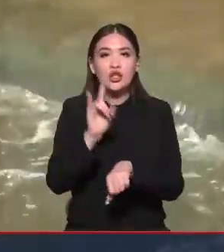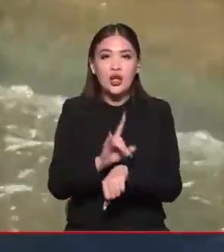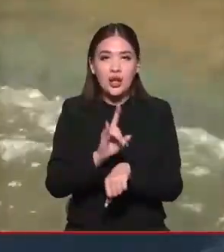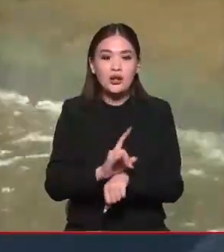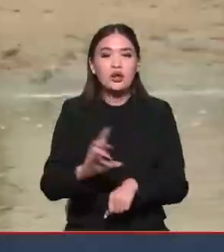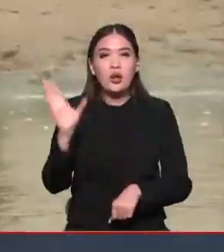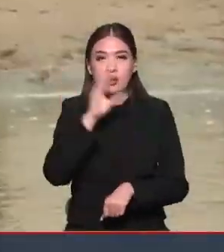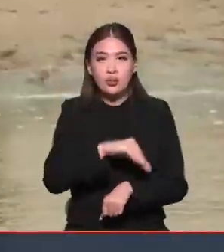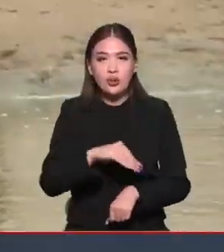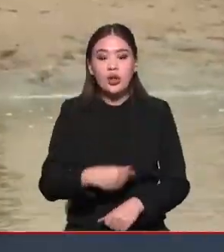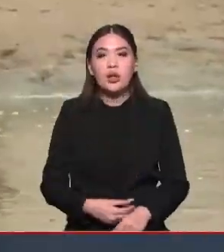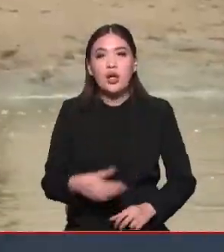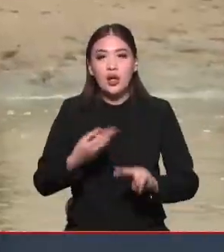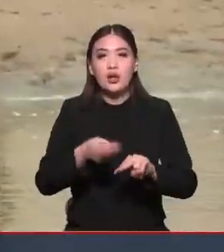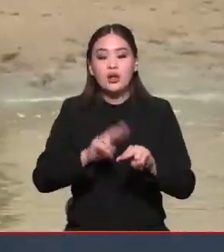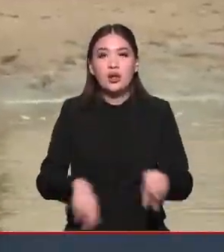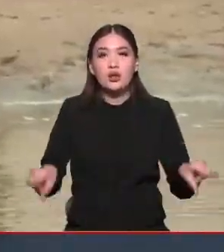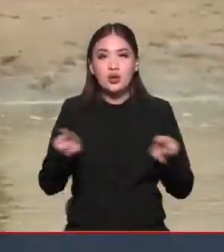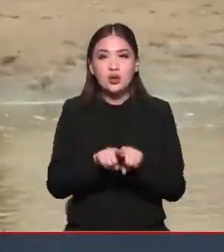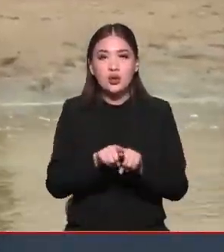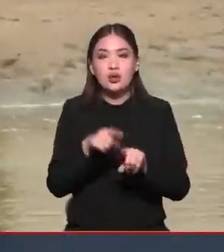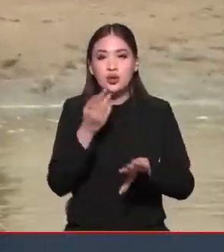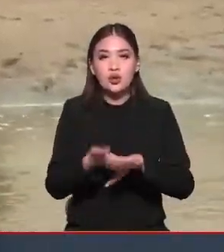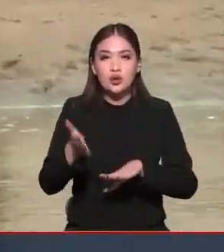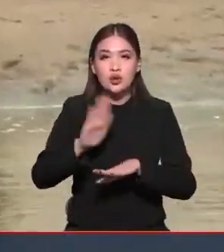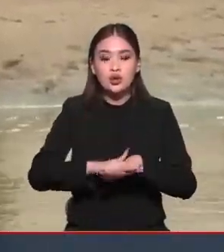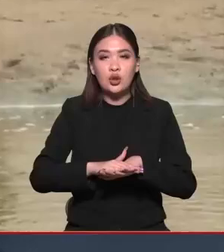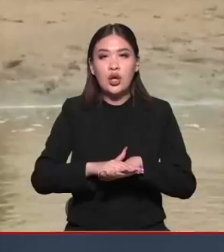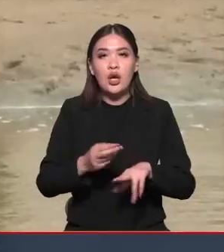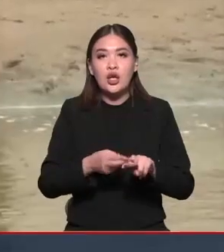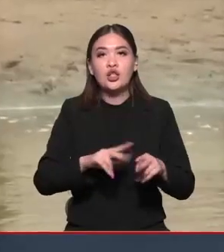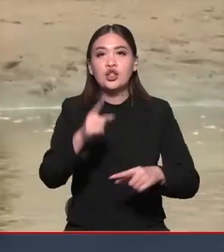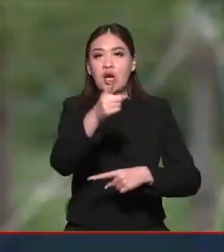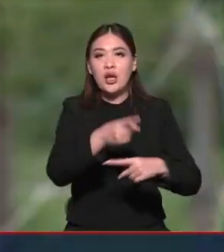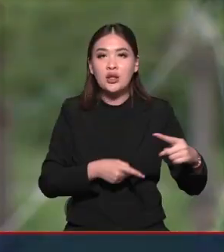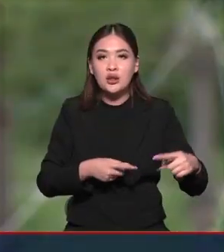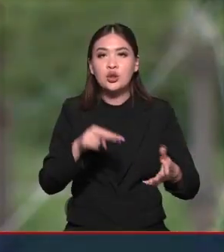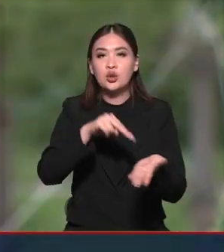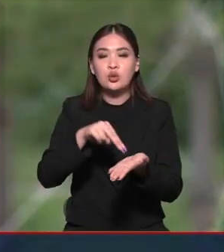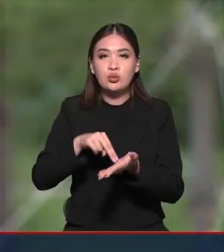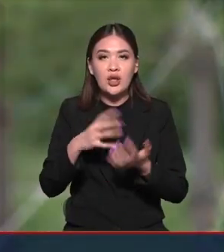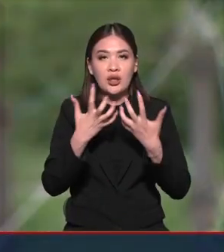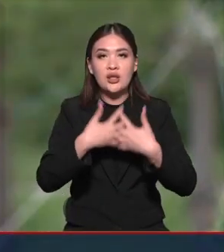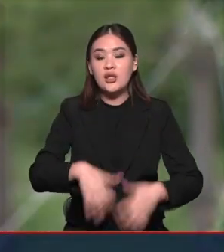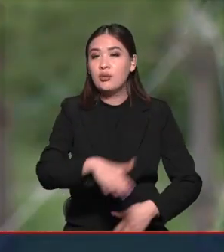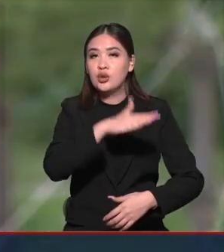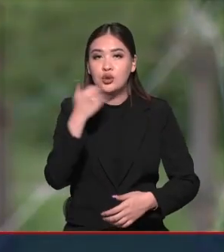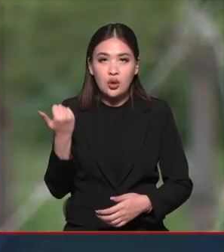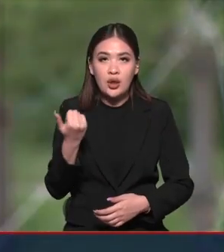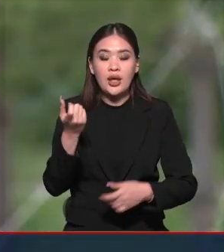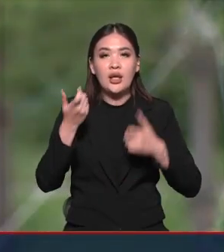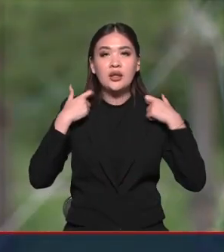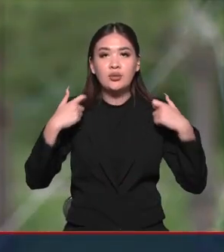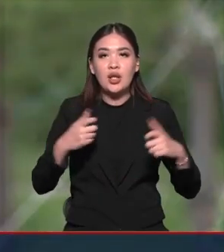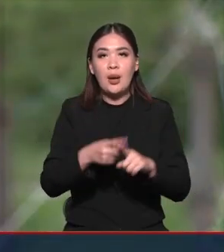енеді. Бұл да неге әкеліп соқтырады, бұның да несі жаңағы жалпы судың есебі жоқ. Бассейн инспекция, инспекторлардың